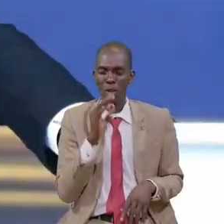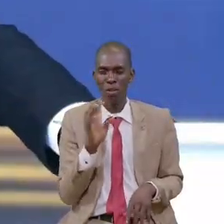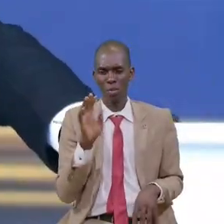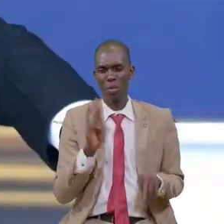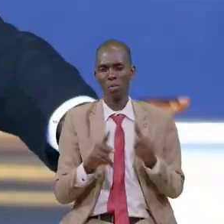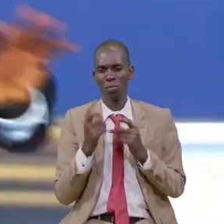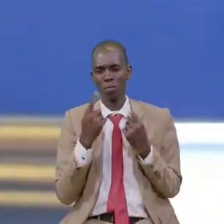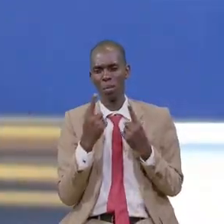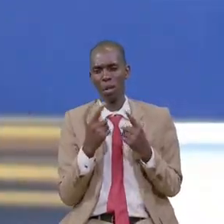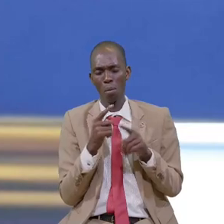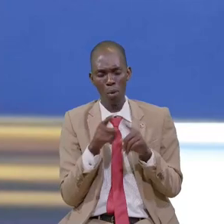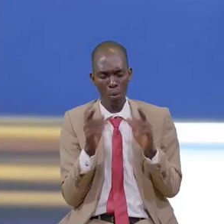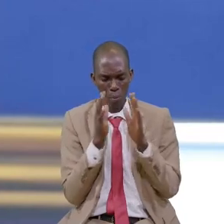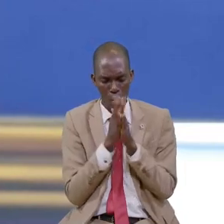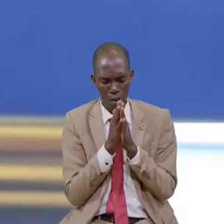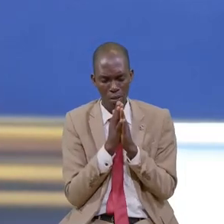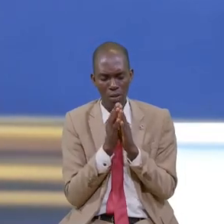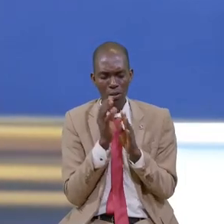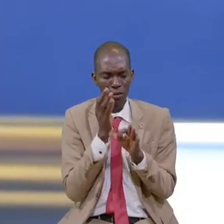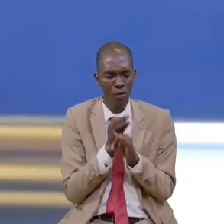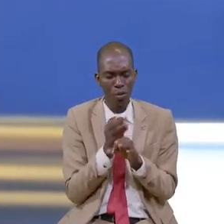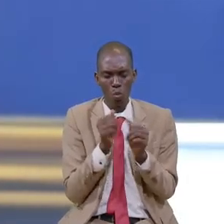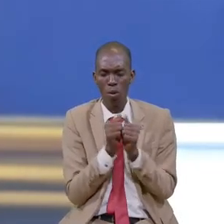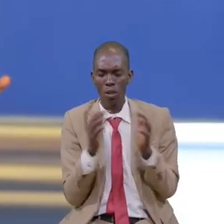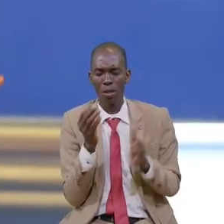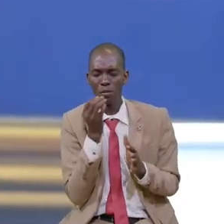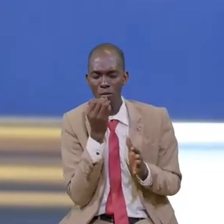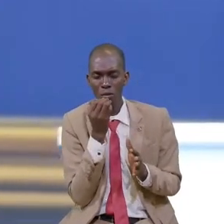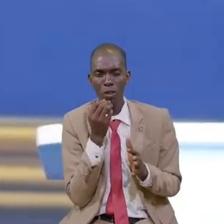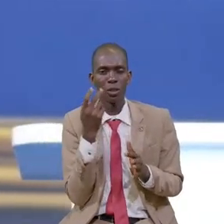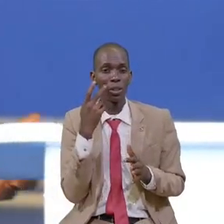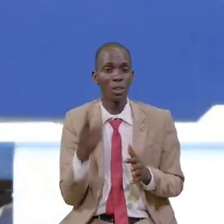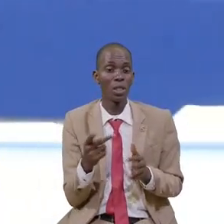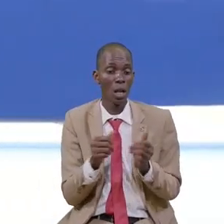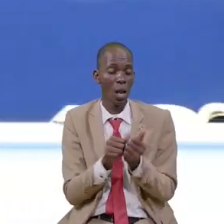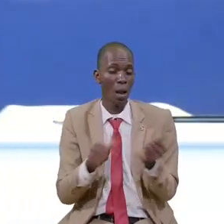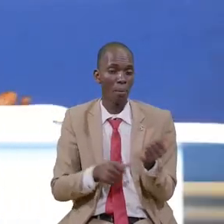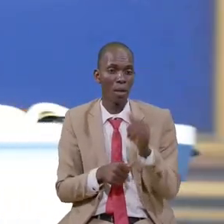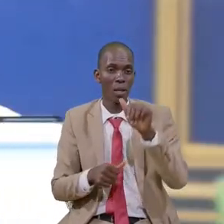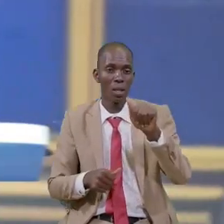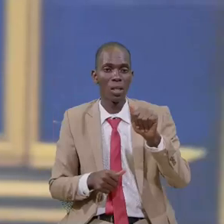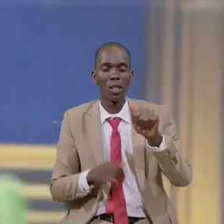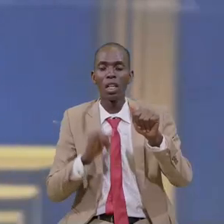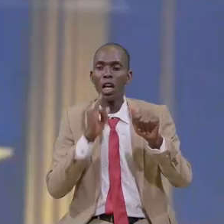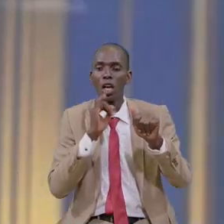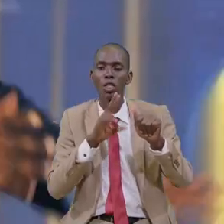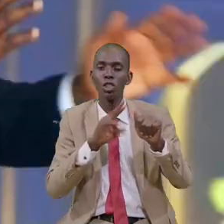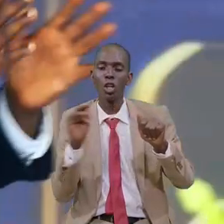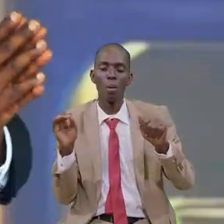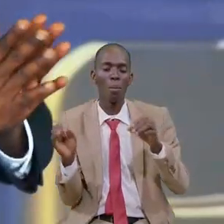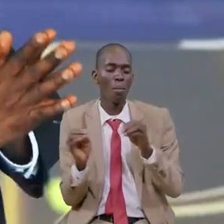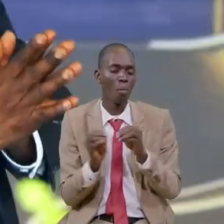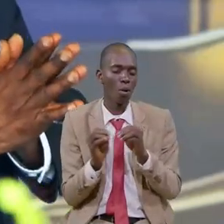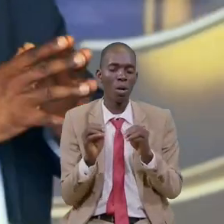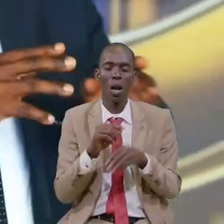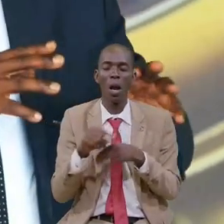avec abstinence. Et l'abstinence, ce n'est plus maintenant seulement la